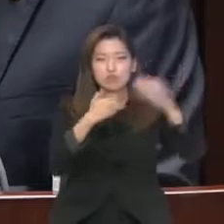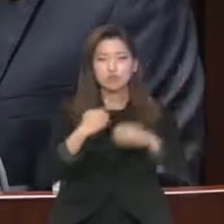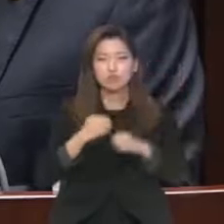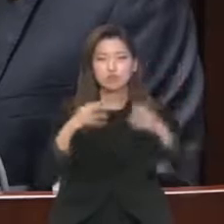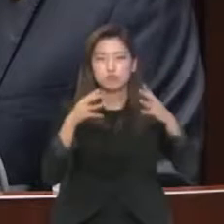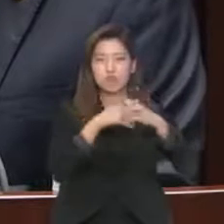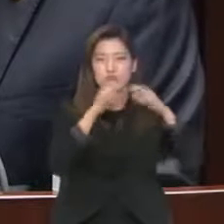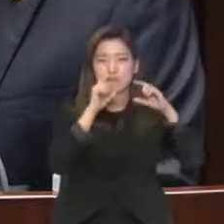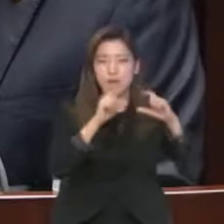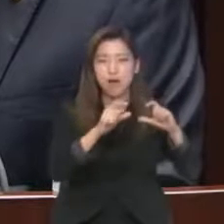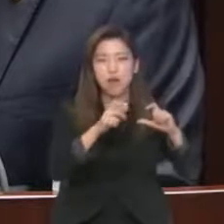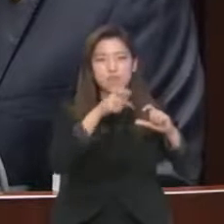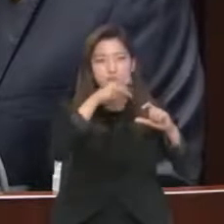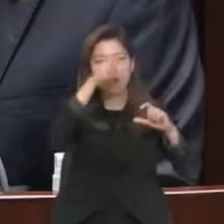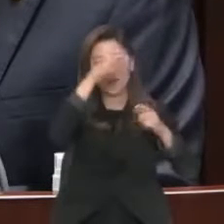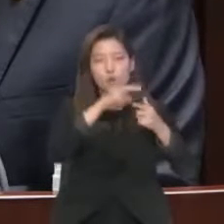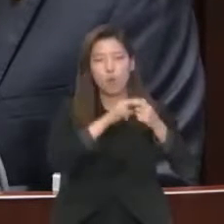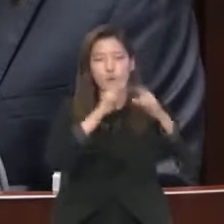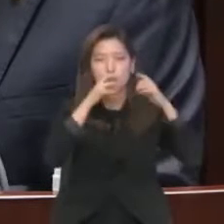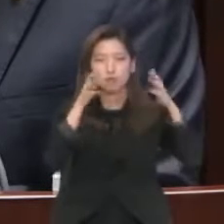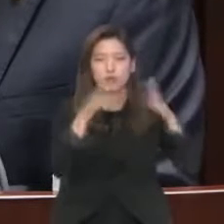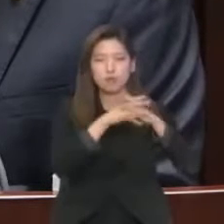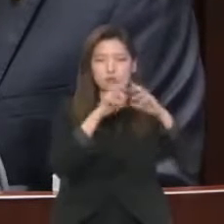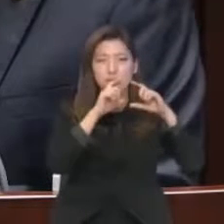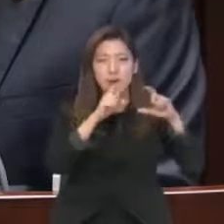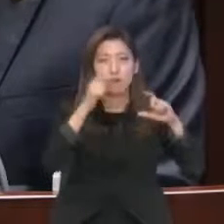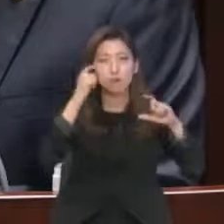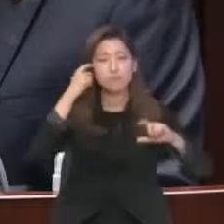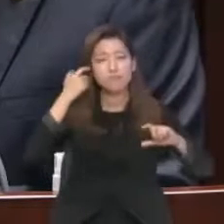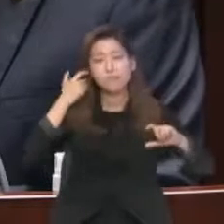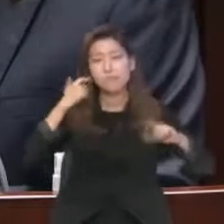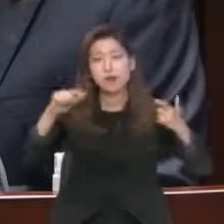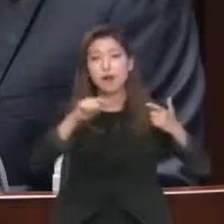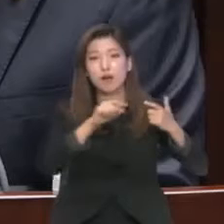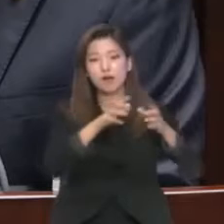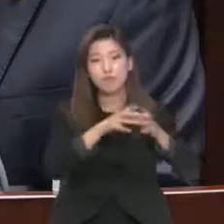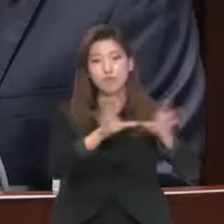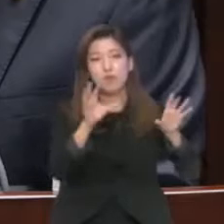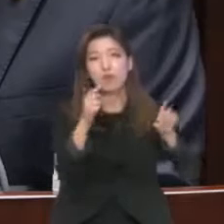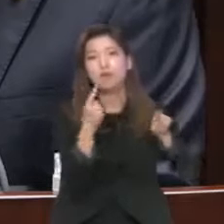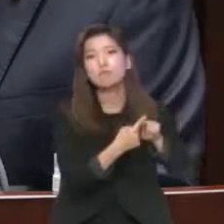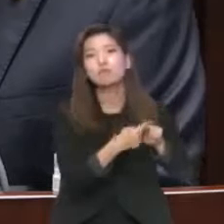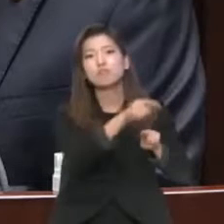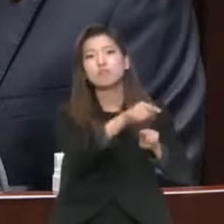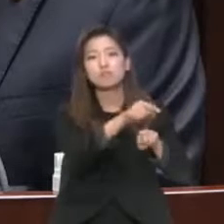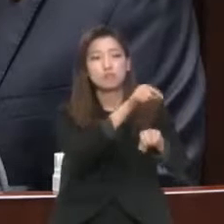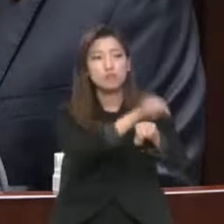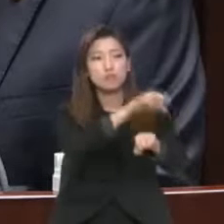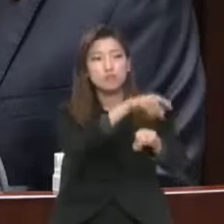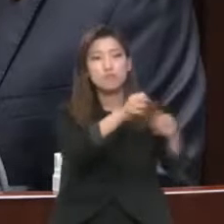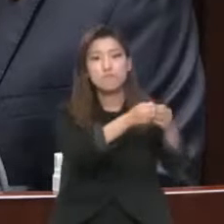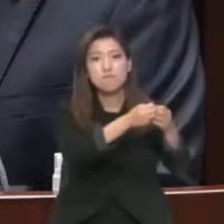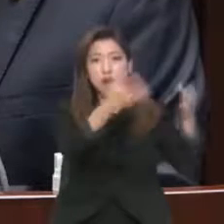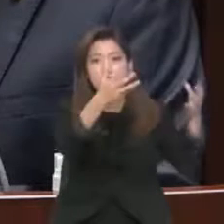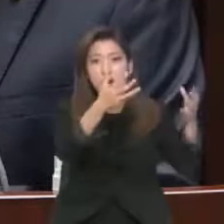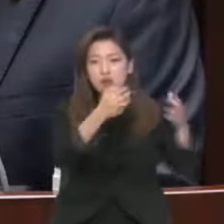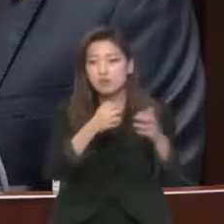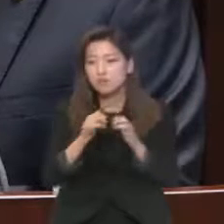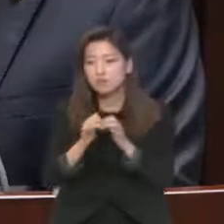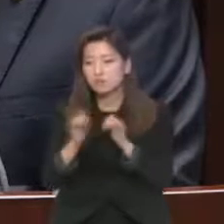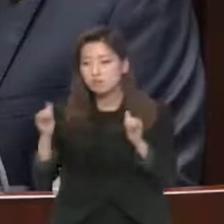합의 정신 이런 부분들과는 좀 역행하고 평화를 바라는 대체로 우리 국민들의